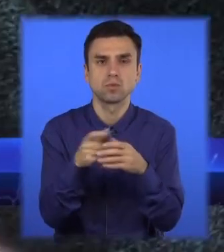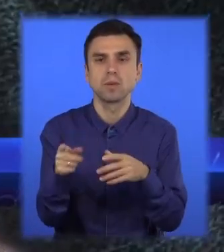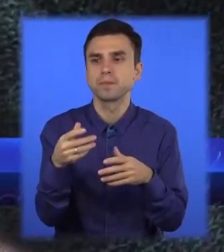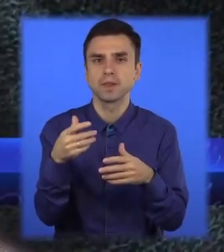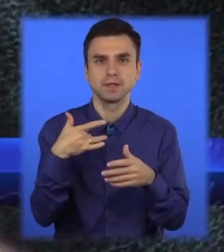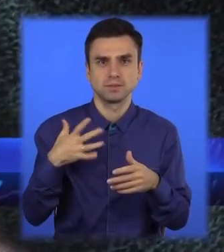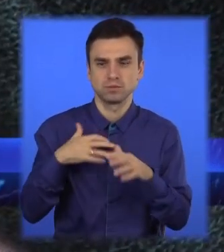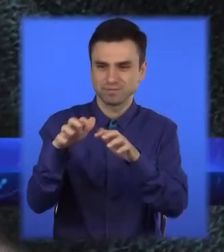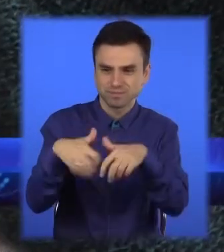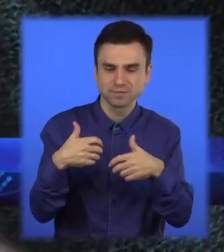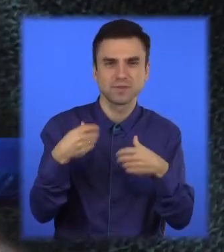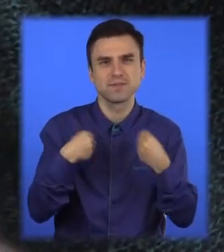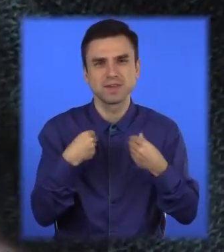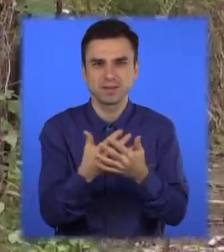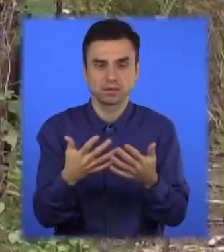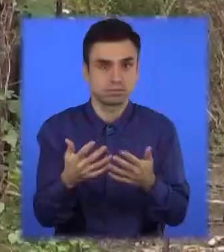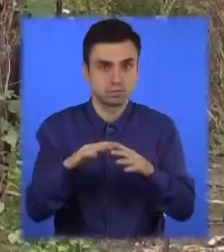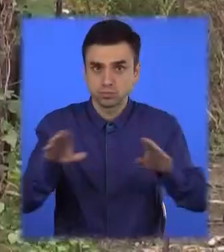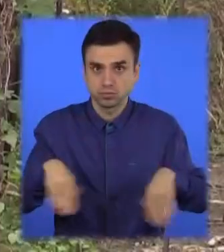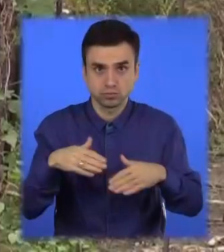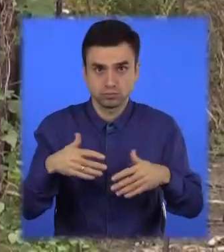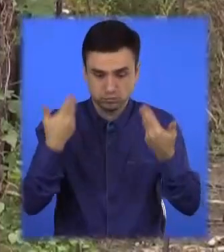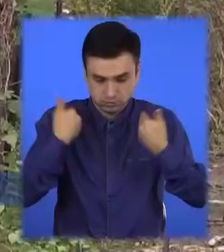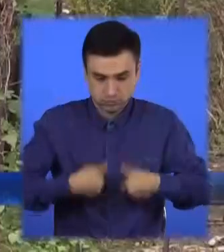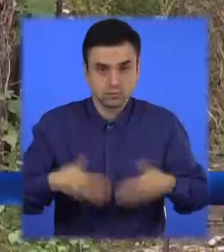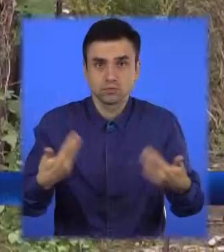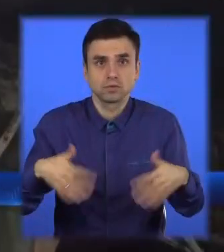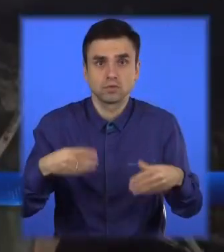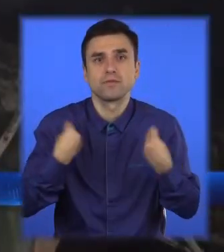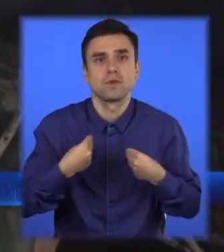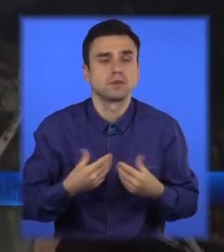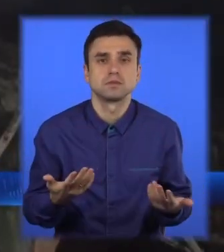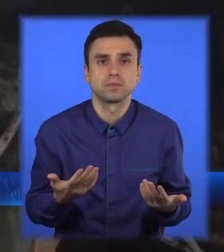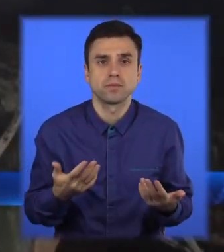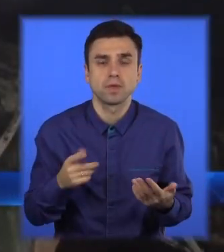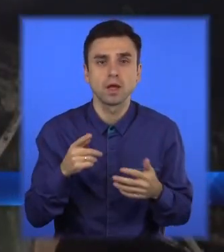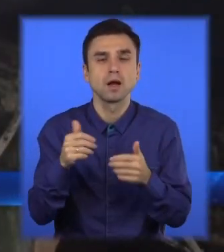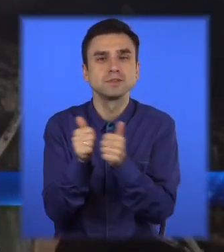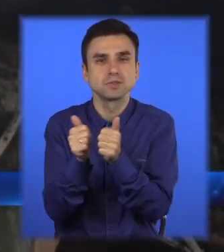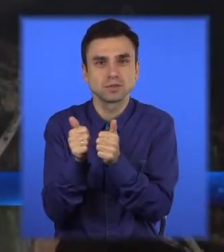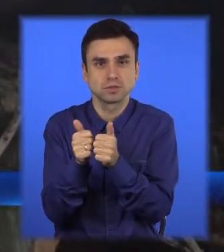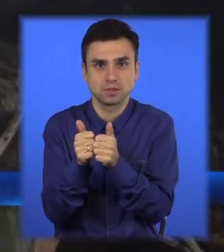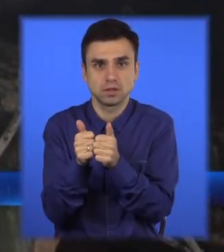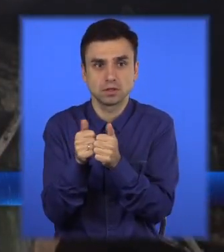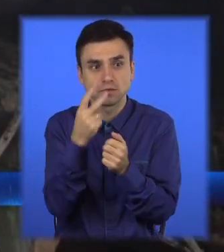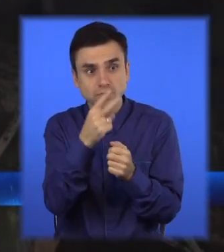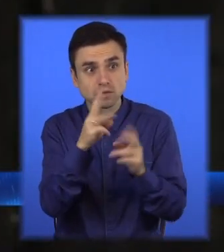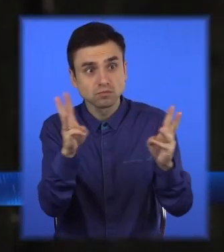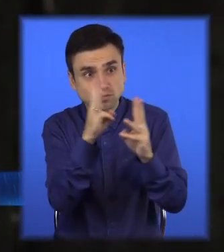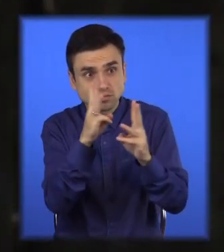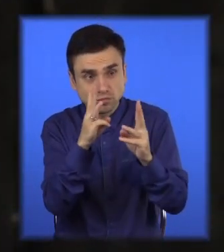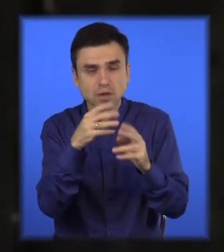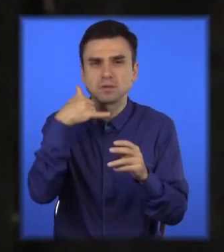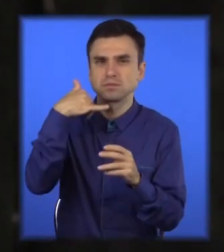тільки те, у що вона була одягнута вдома. Вижила завдяки небайдужим сусідам, які побачили пожежу, зателефонували рятувальникам